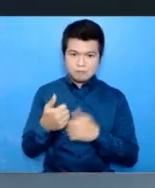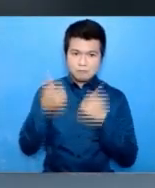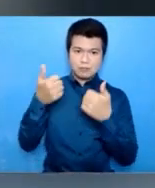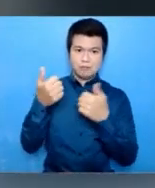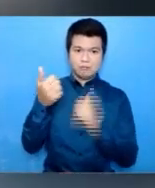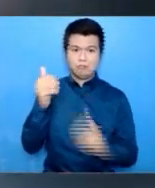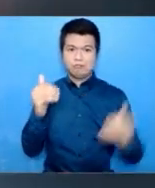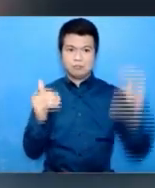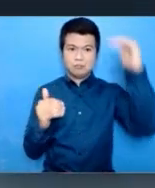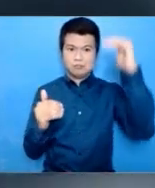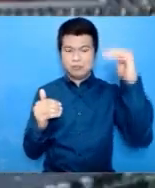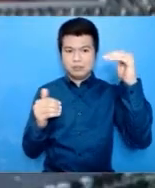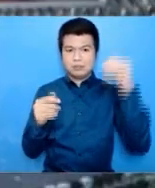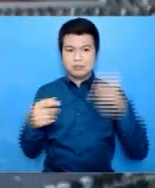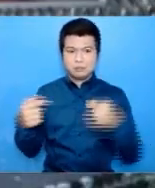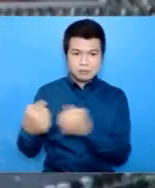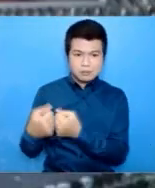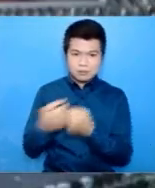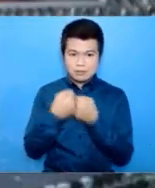very similar to the fight,